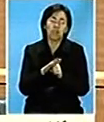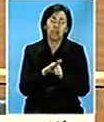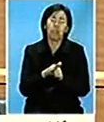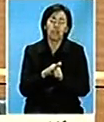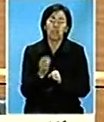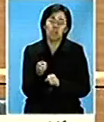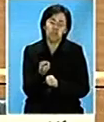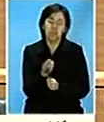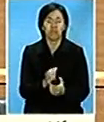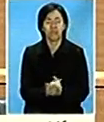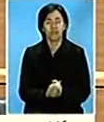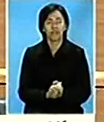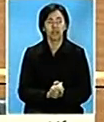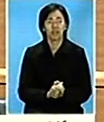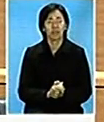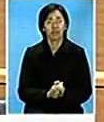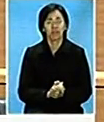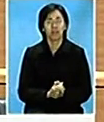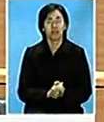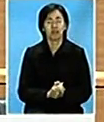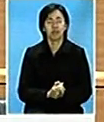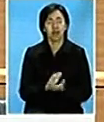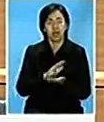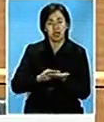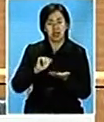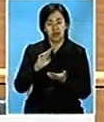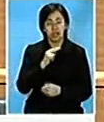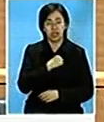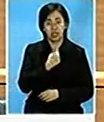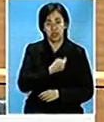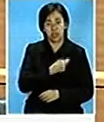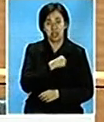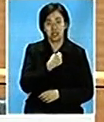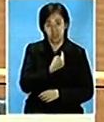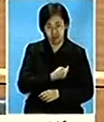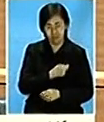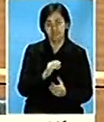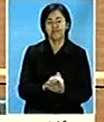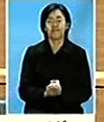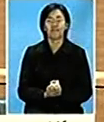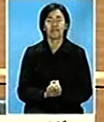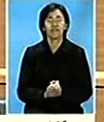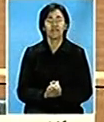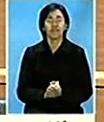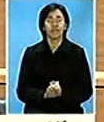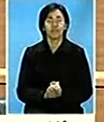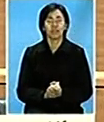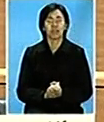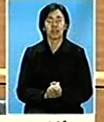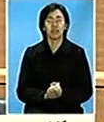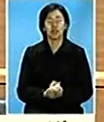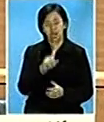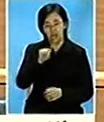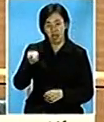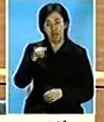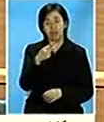สถาบันที่เรียกว่า Education First เนี่ยที่อยู่ที่สวิตเซอร์แลนด์นี่ให้ English Proficiency